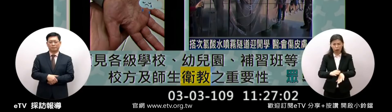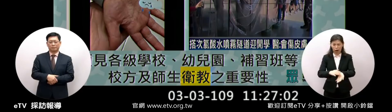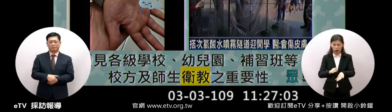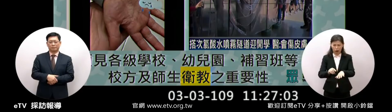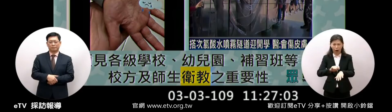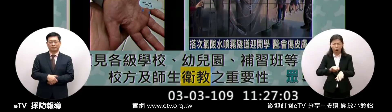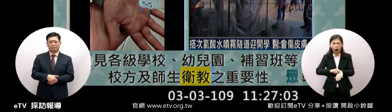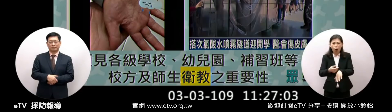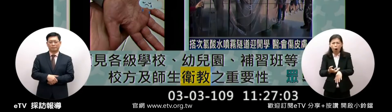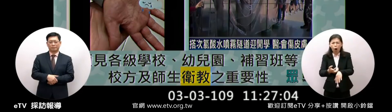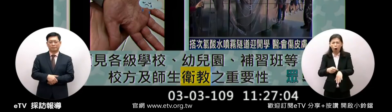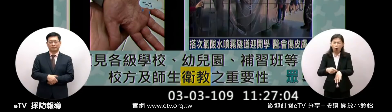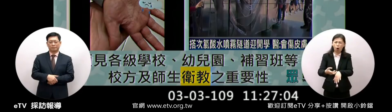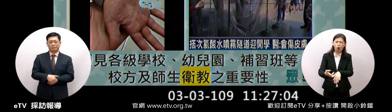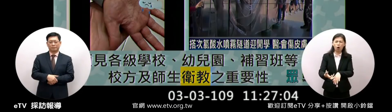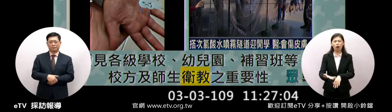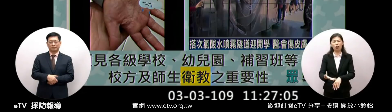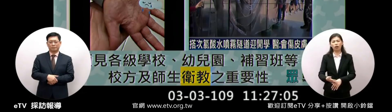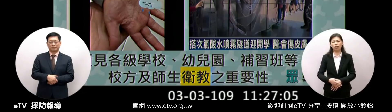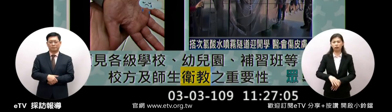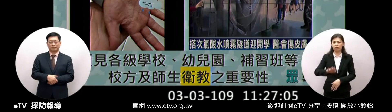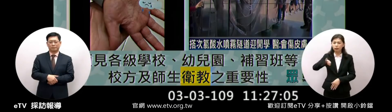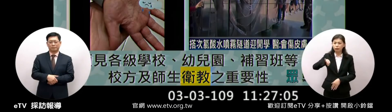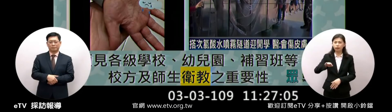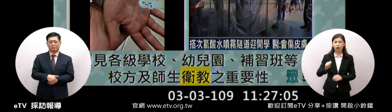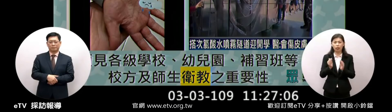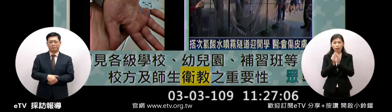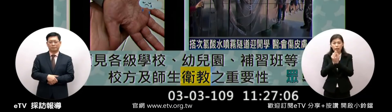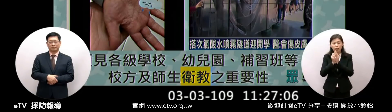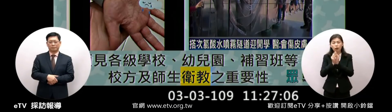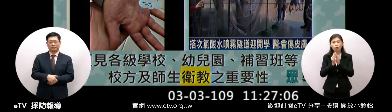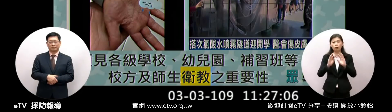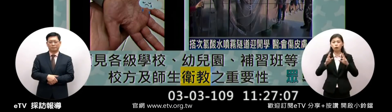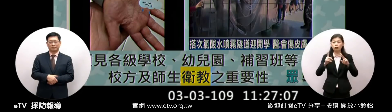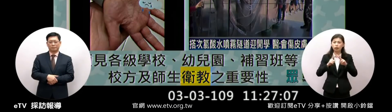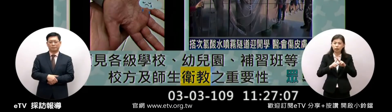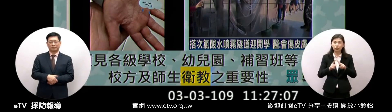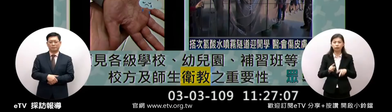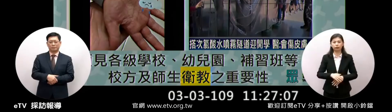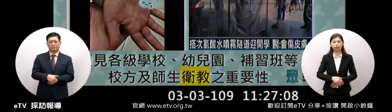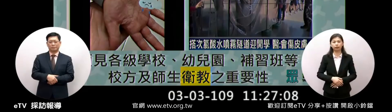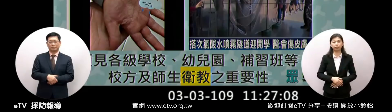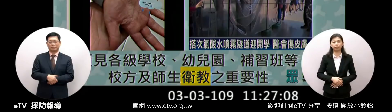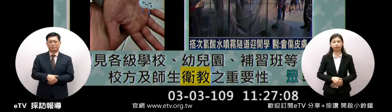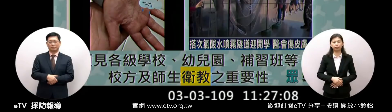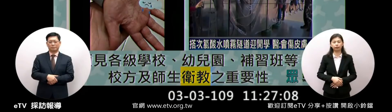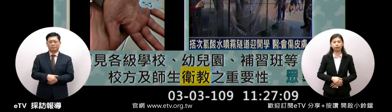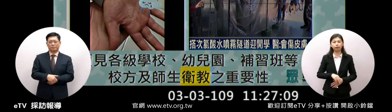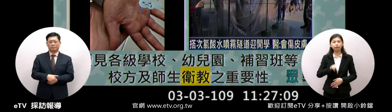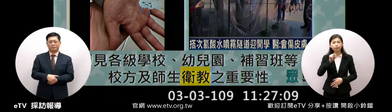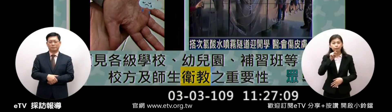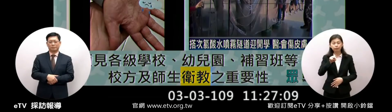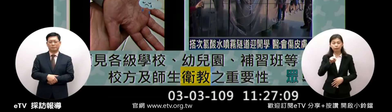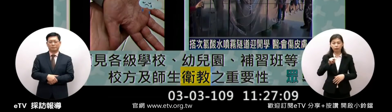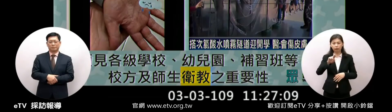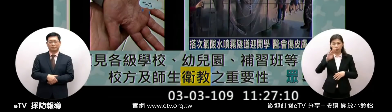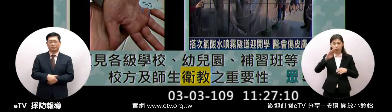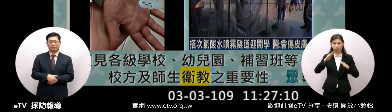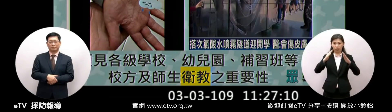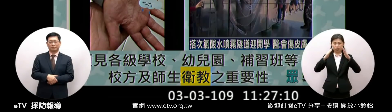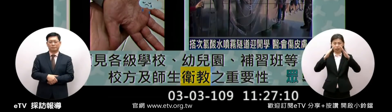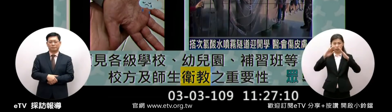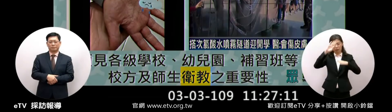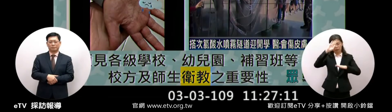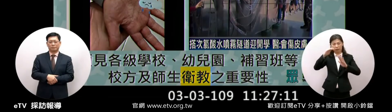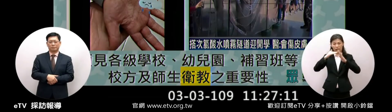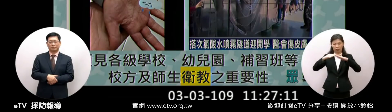经洗澡洗到痛到心碎。右边这个是桃园的乾隆国小，乾隆国小的这些就是我们看到一个防疫隧道里